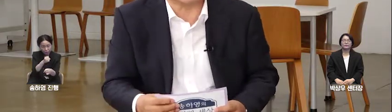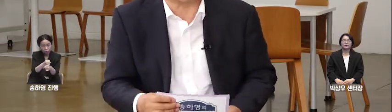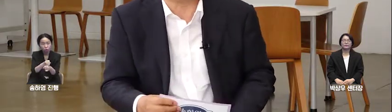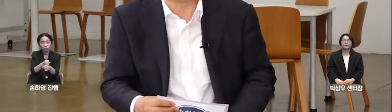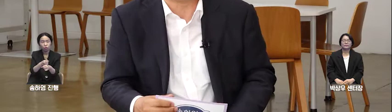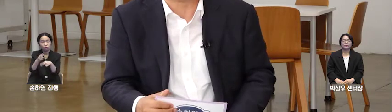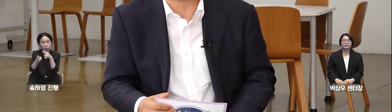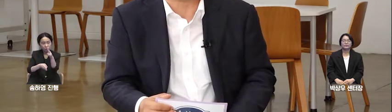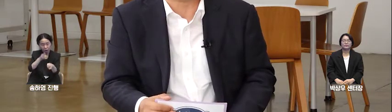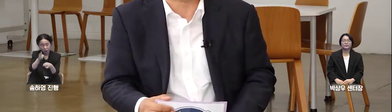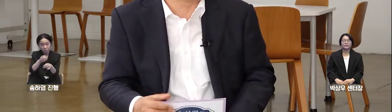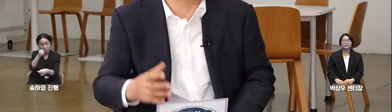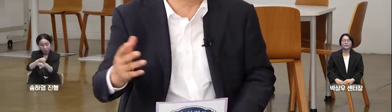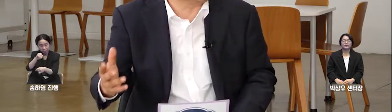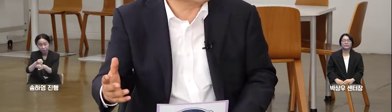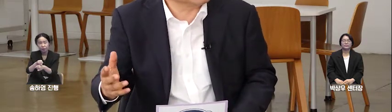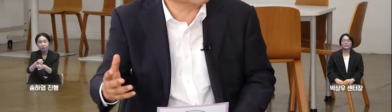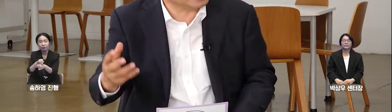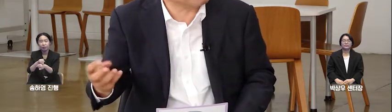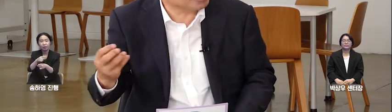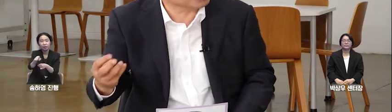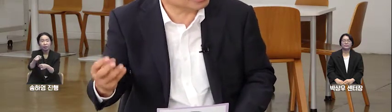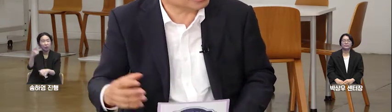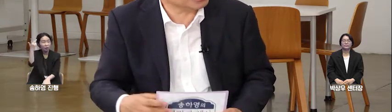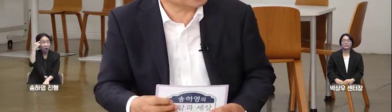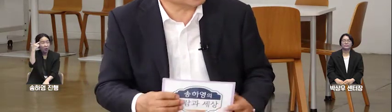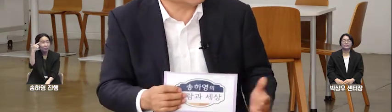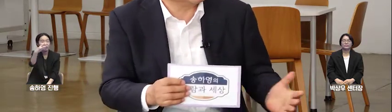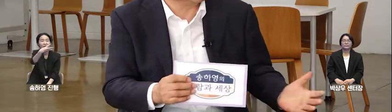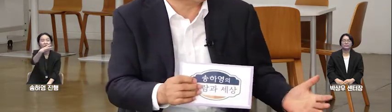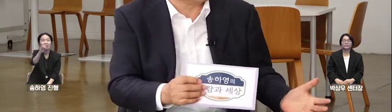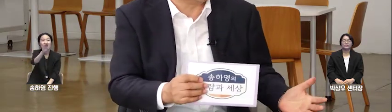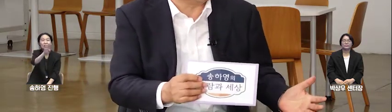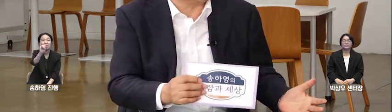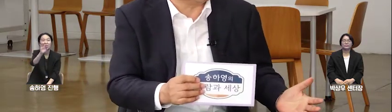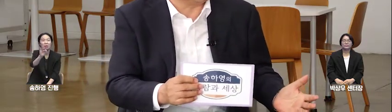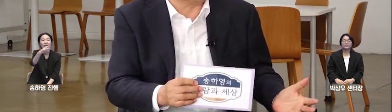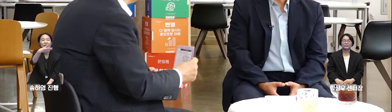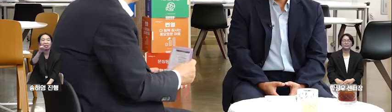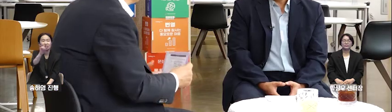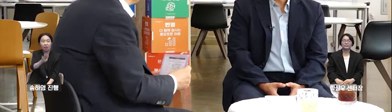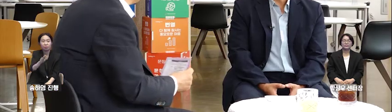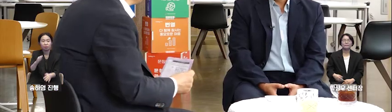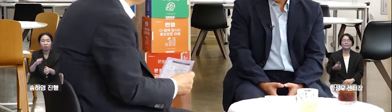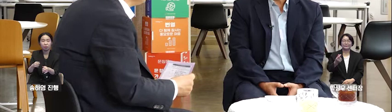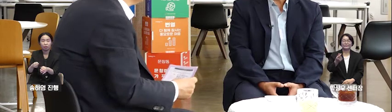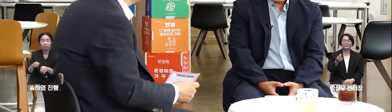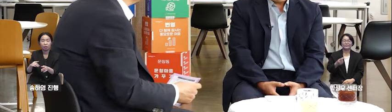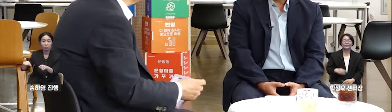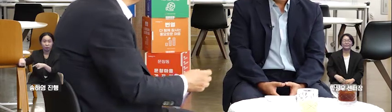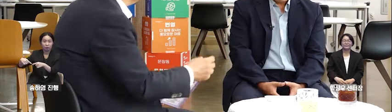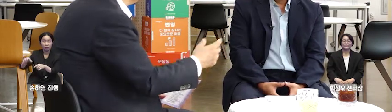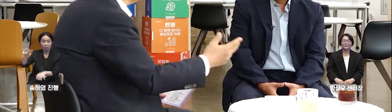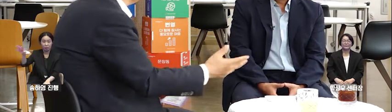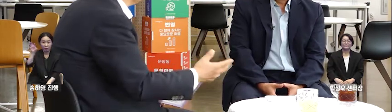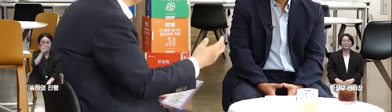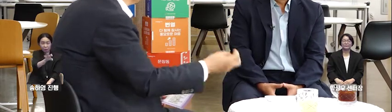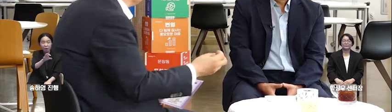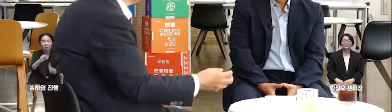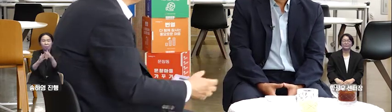뭐 이런데 그 랩 정신이 이제 여기 네. 동네에서 네.